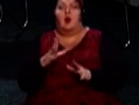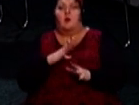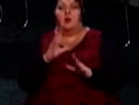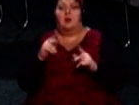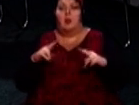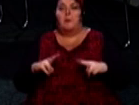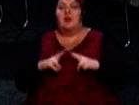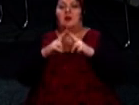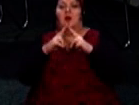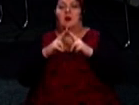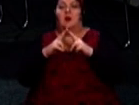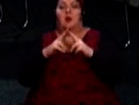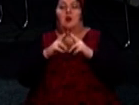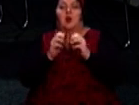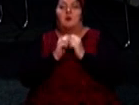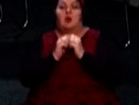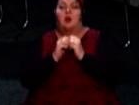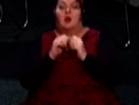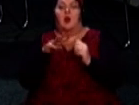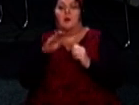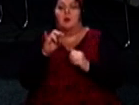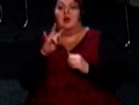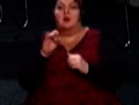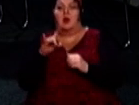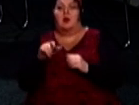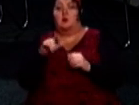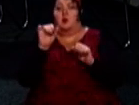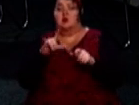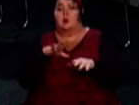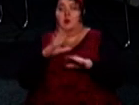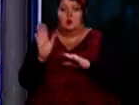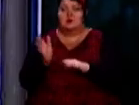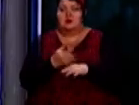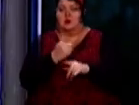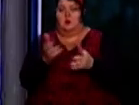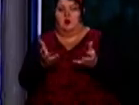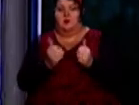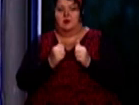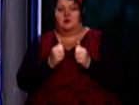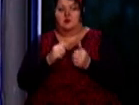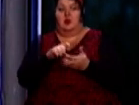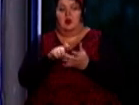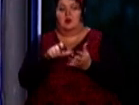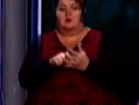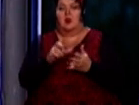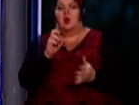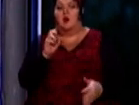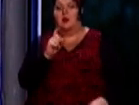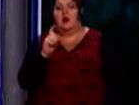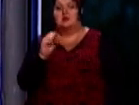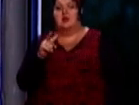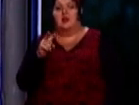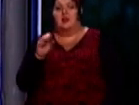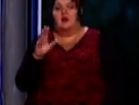мінарет. Взагалі все це нічого не було предметом охорони. Його можна було срізати, і ми б отримали класи «Базилевич-2». То